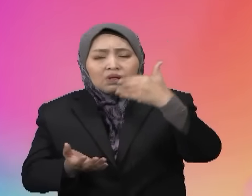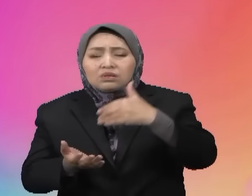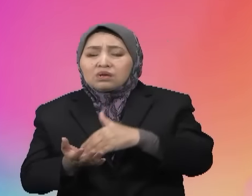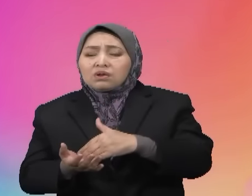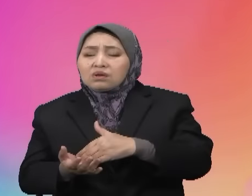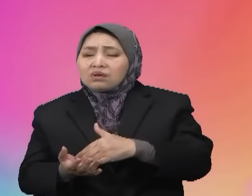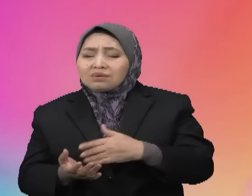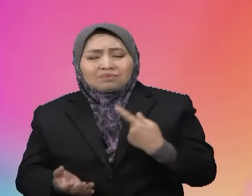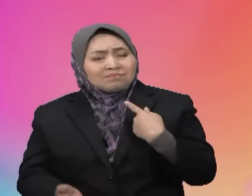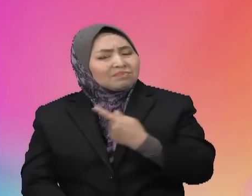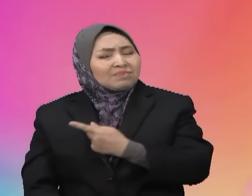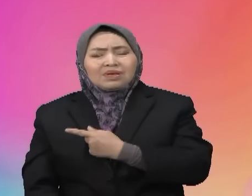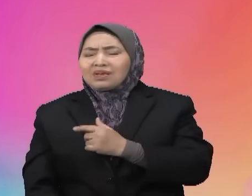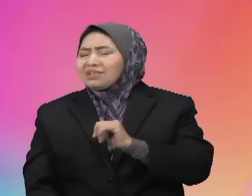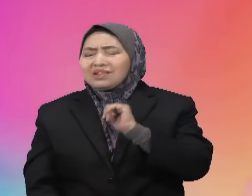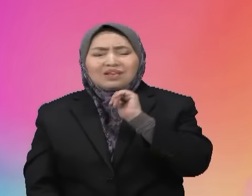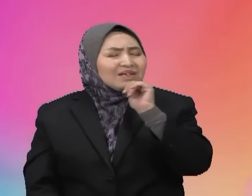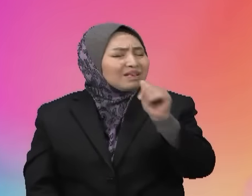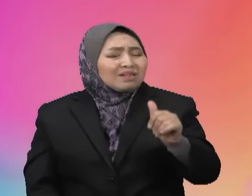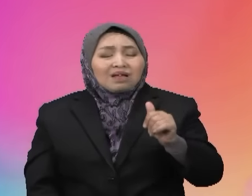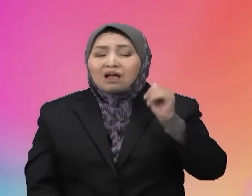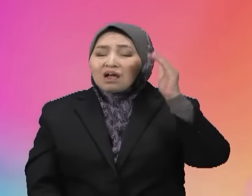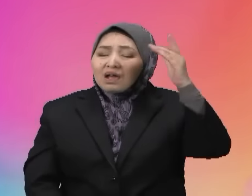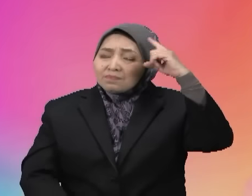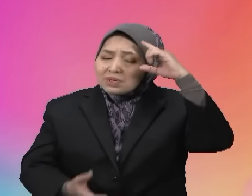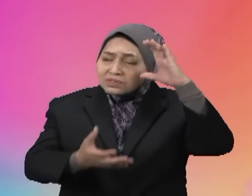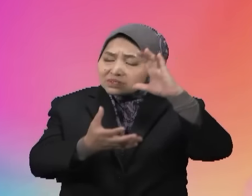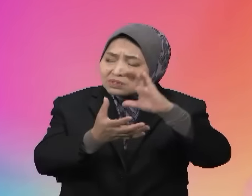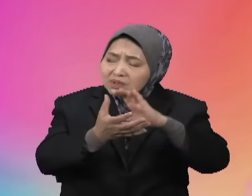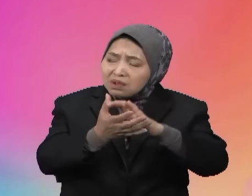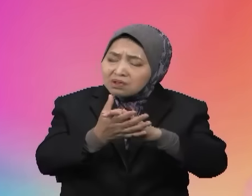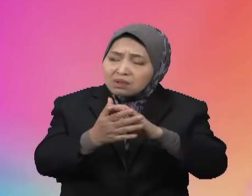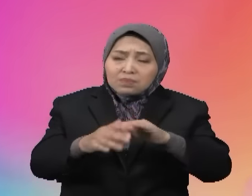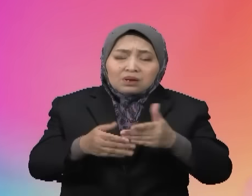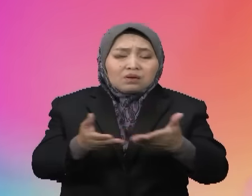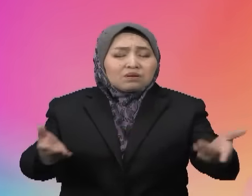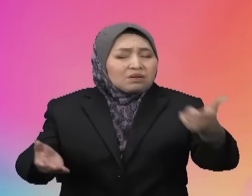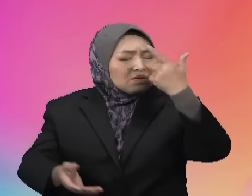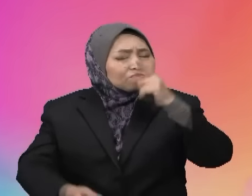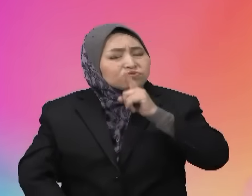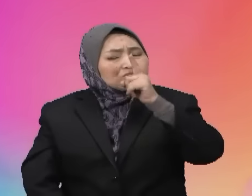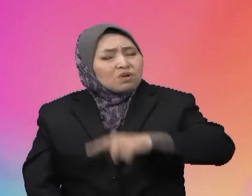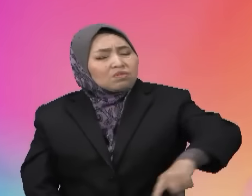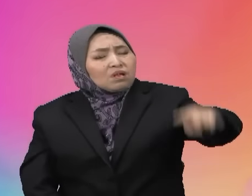nu'mina lakum qad nabba'ana Allah min